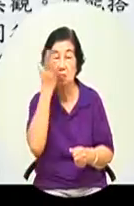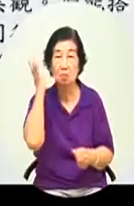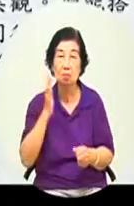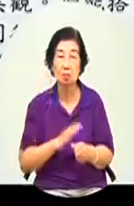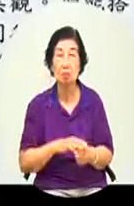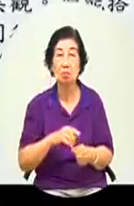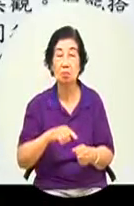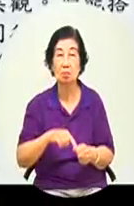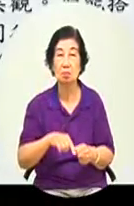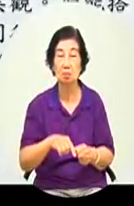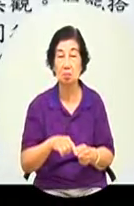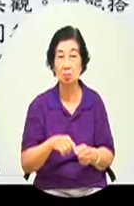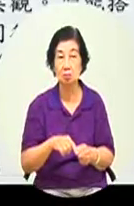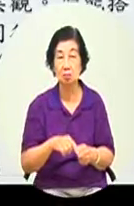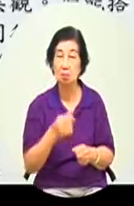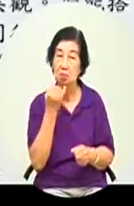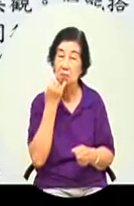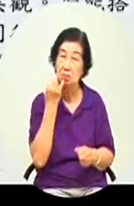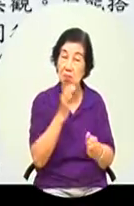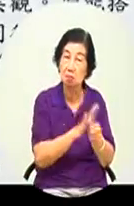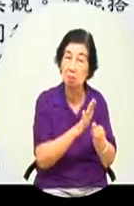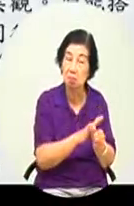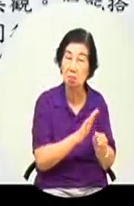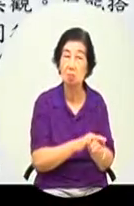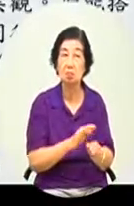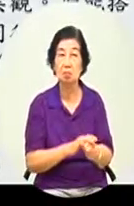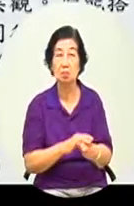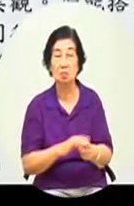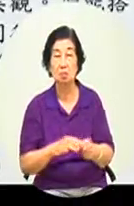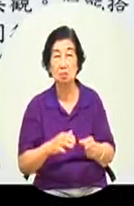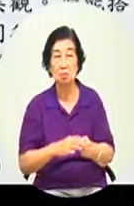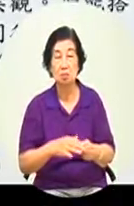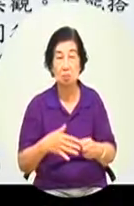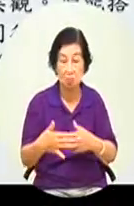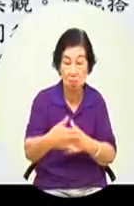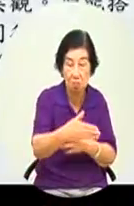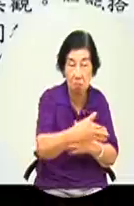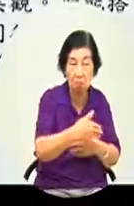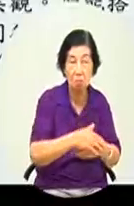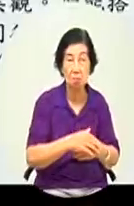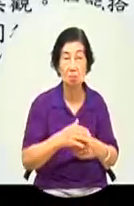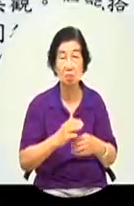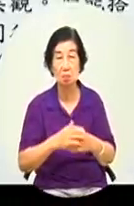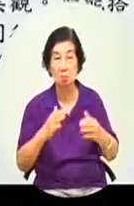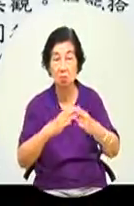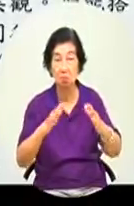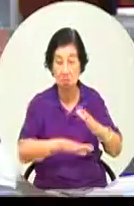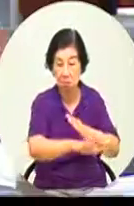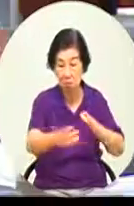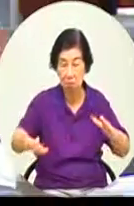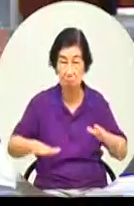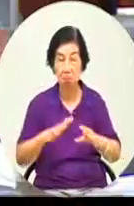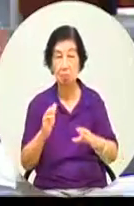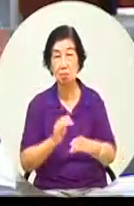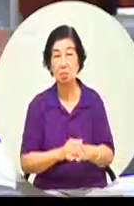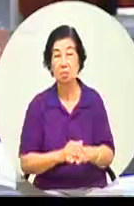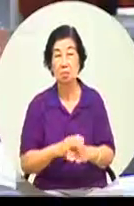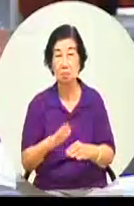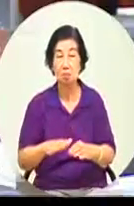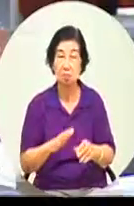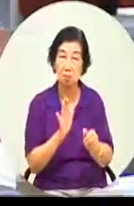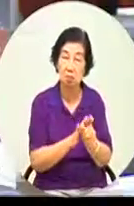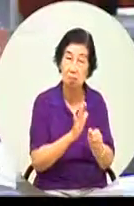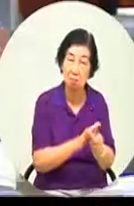做一个观光的这个鱼市场也好，或者是这个会当咱的来加地方的产